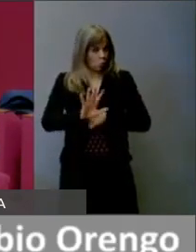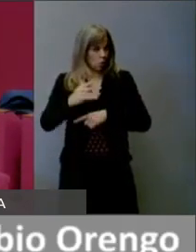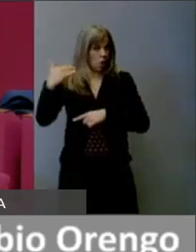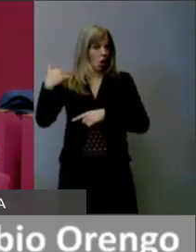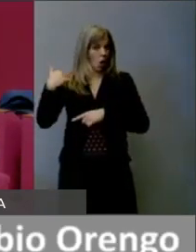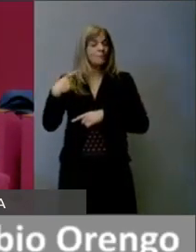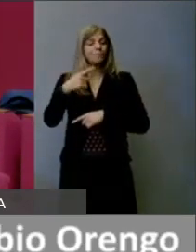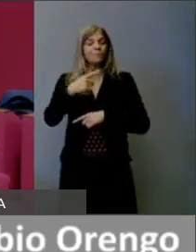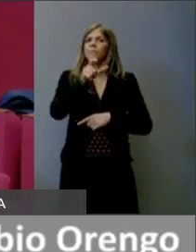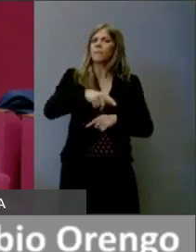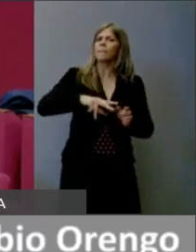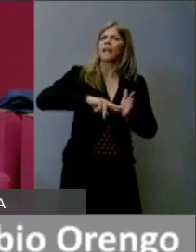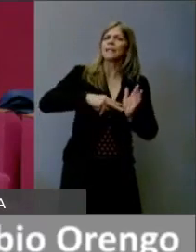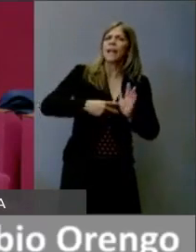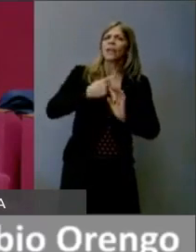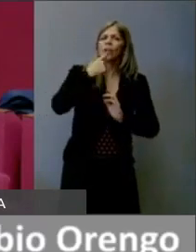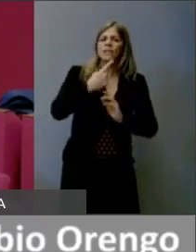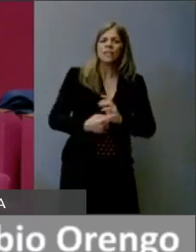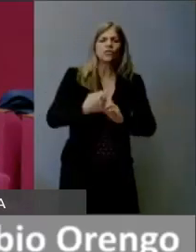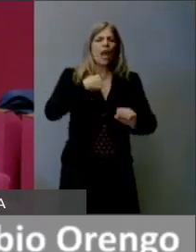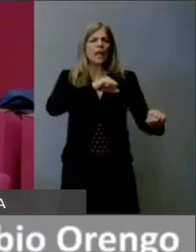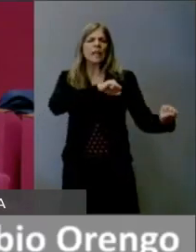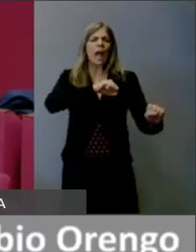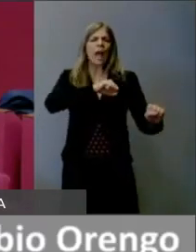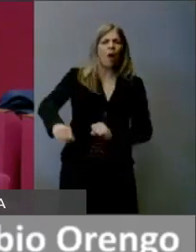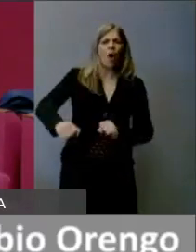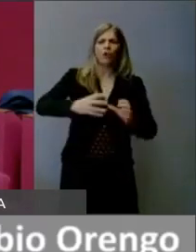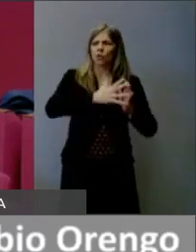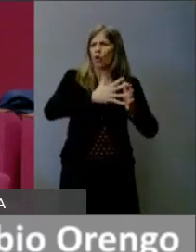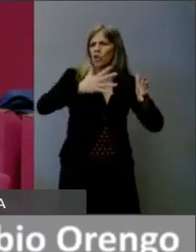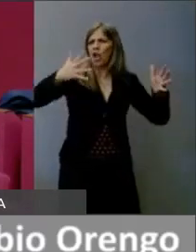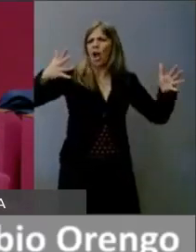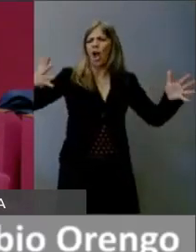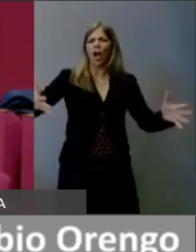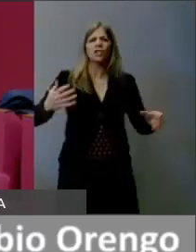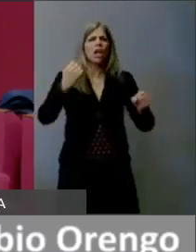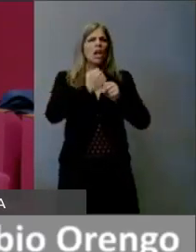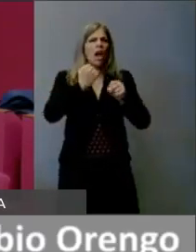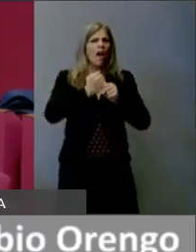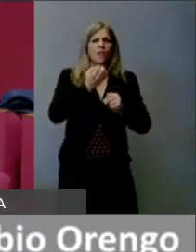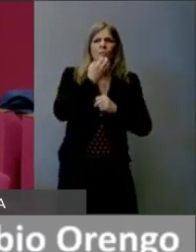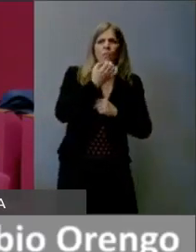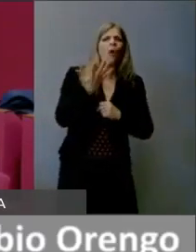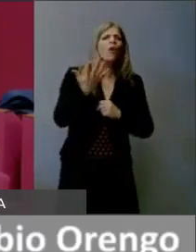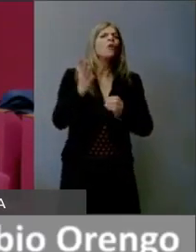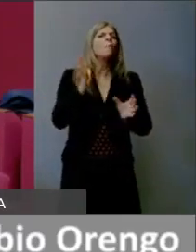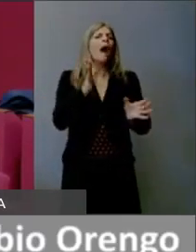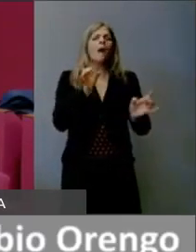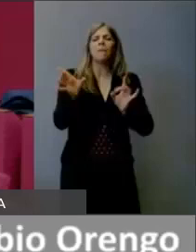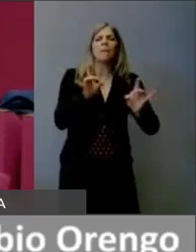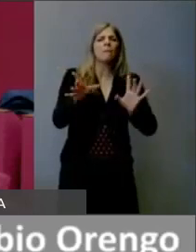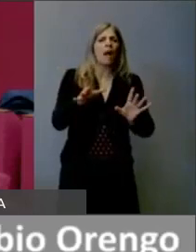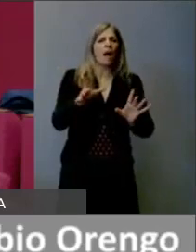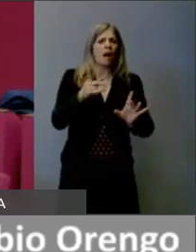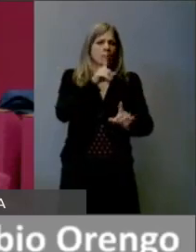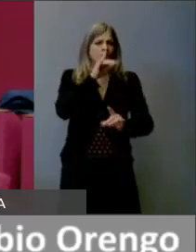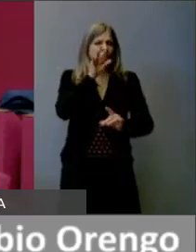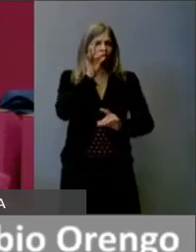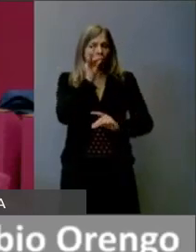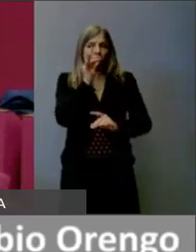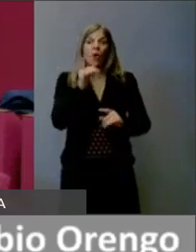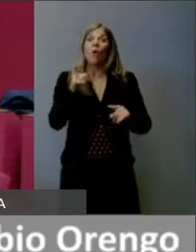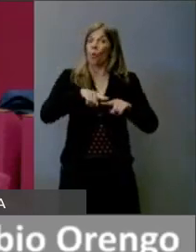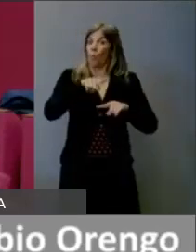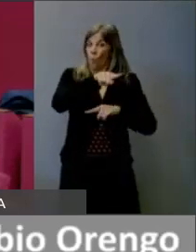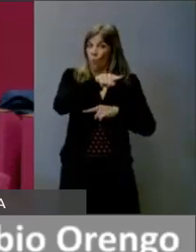del deposito più grande che abbiamo, ottimi lavori, e nessuno parla di espropri. Lei, idem come sopra, parla